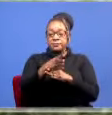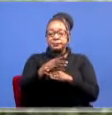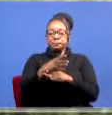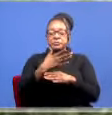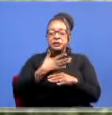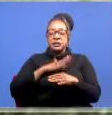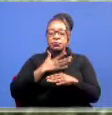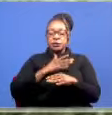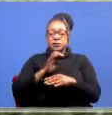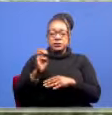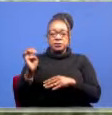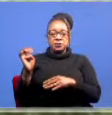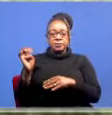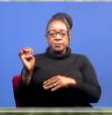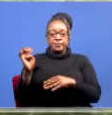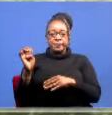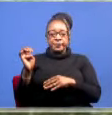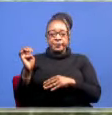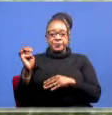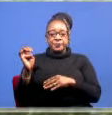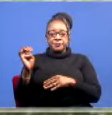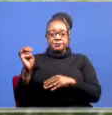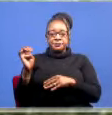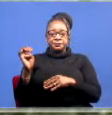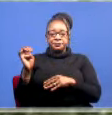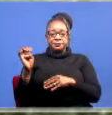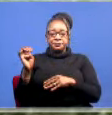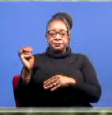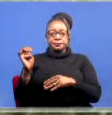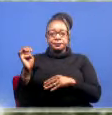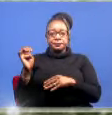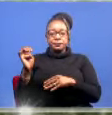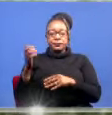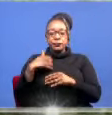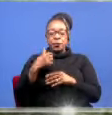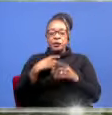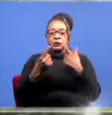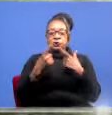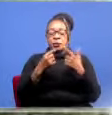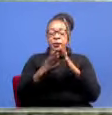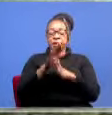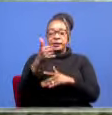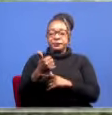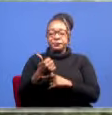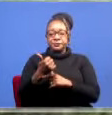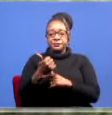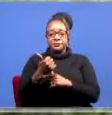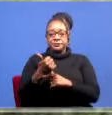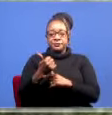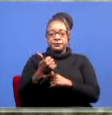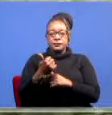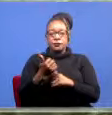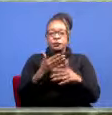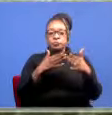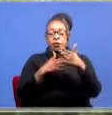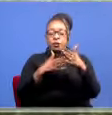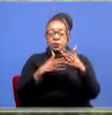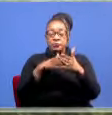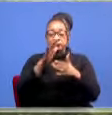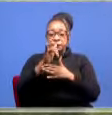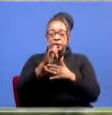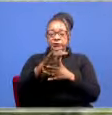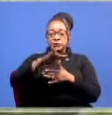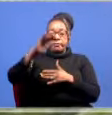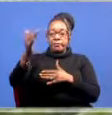East. Ule hiyo mlima bendera na tumeongea na wenzetu wafunge kutoka hiyo mlima